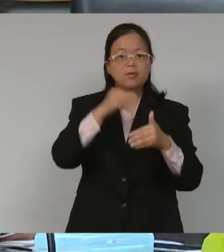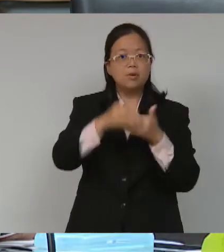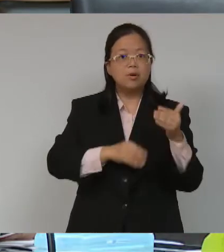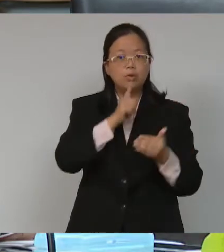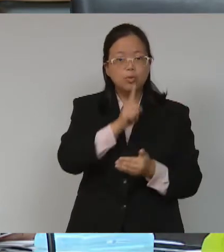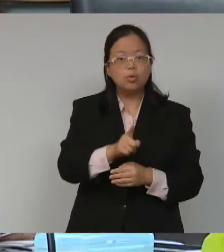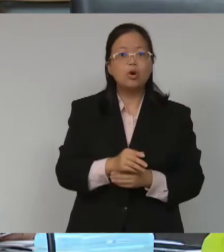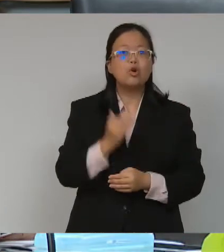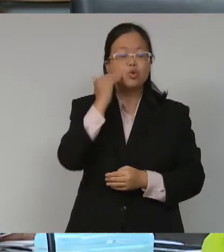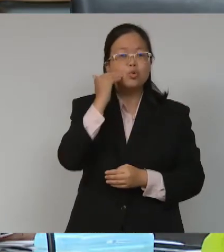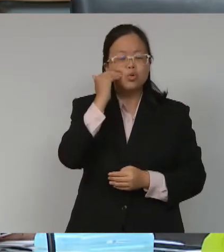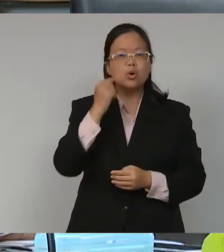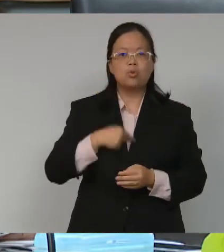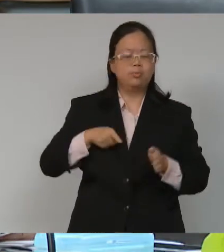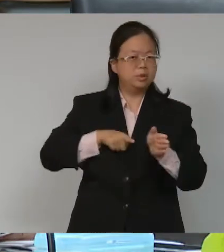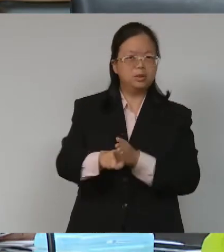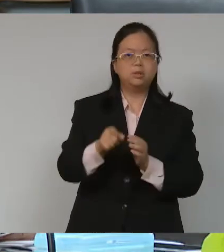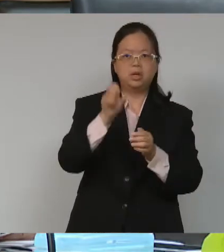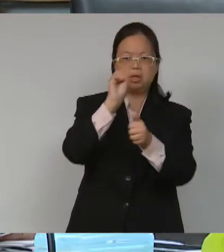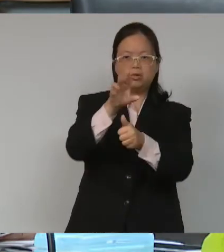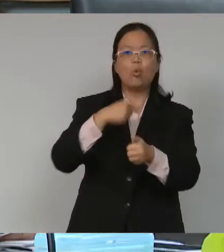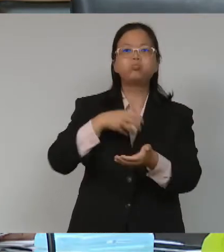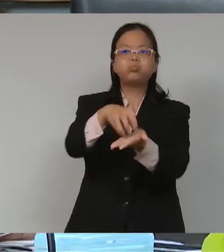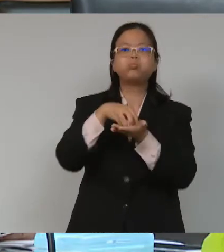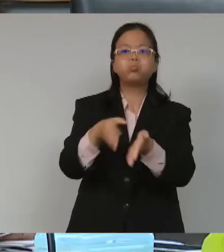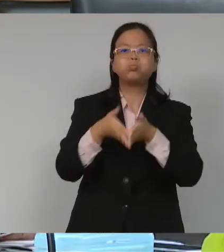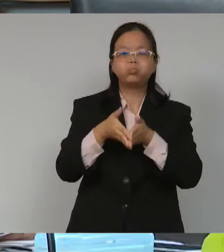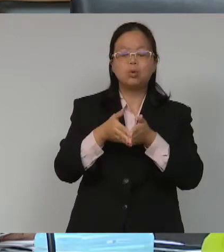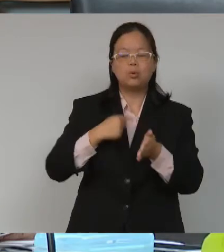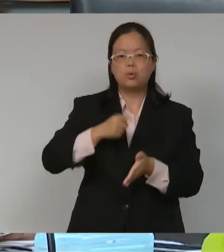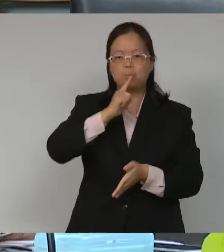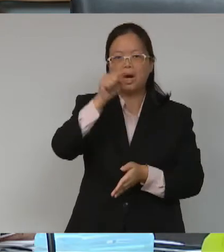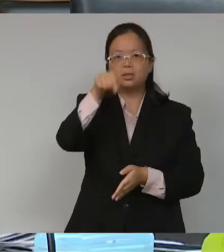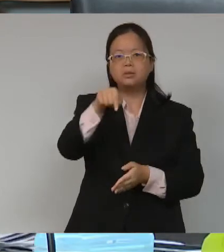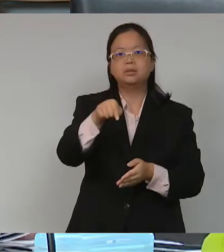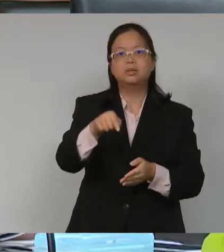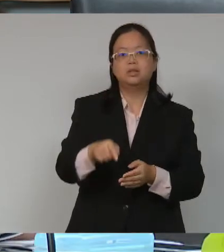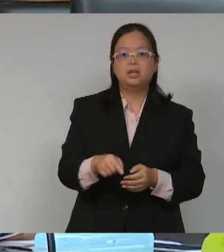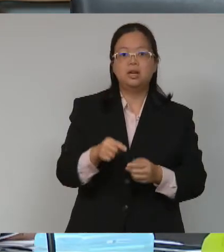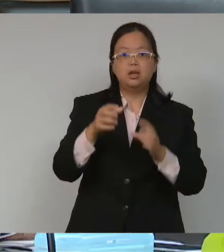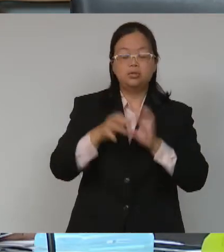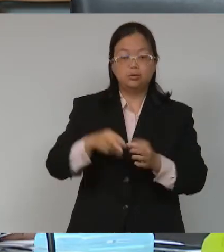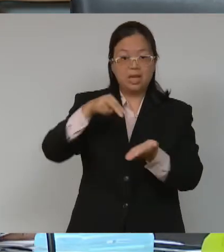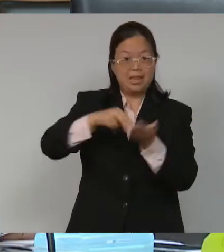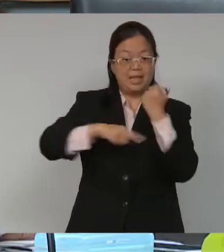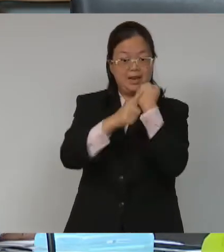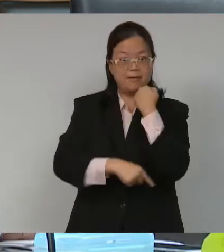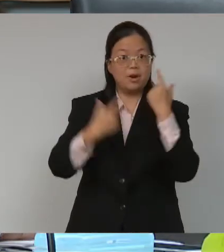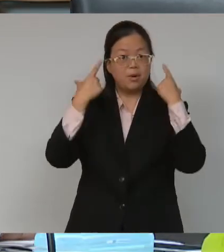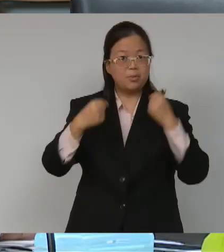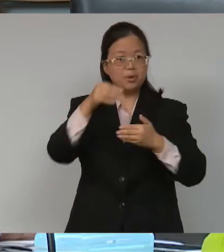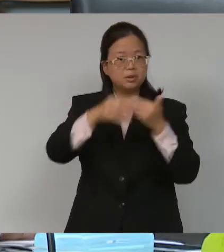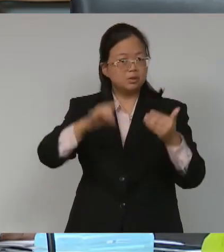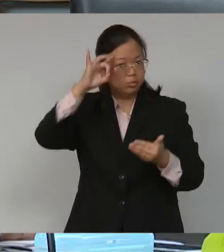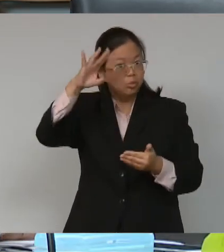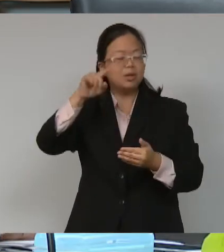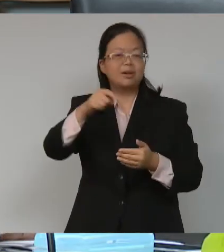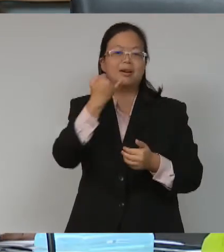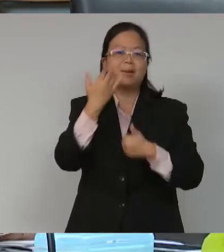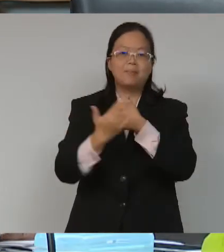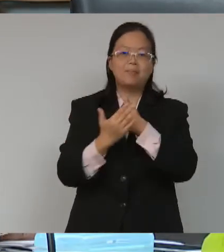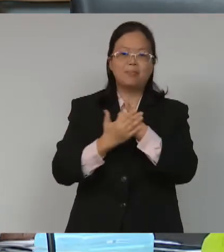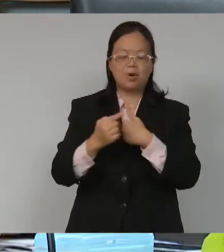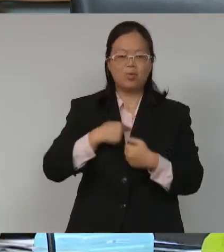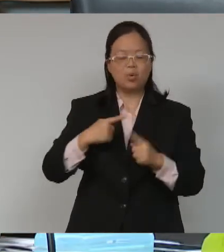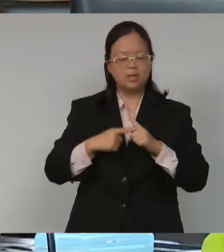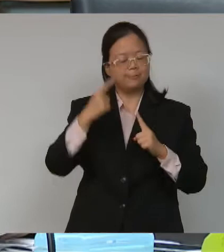关要给你执照，这才能够达到目的。所以立法原则的创制才能够达到人民想要的这样一个法律效果哦。